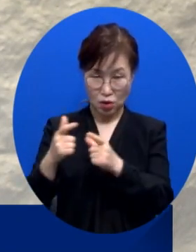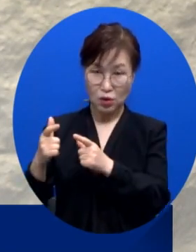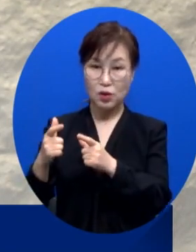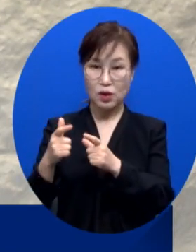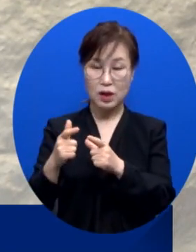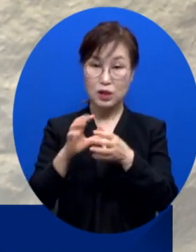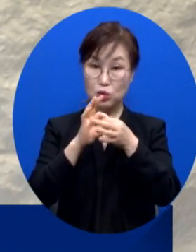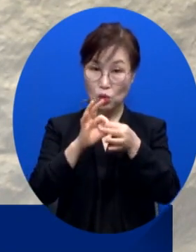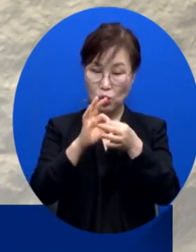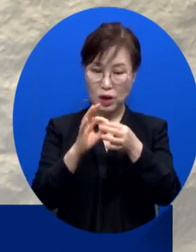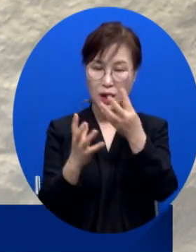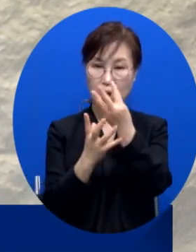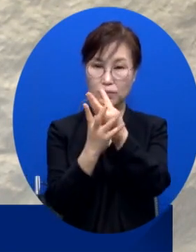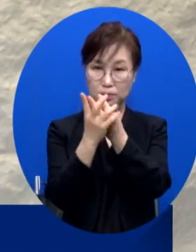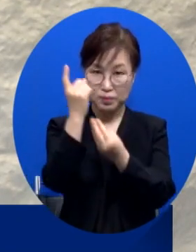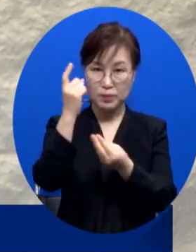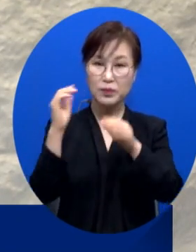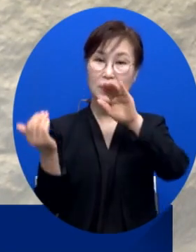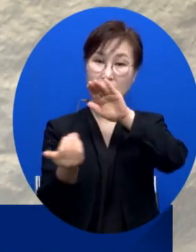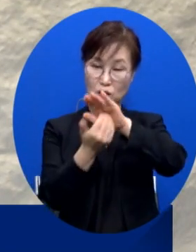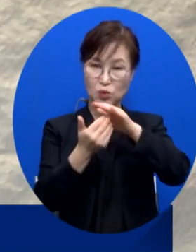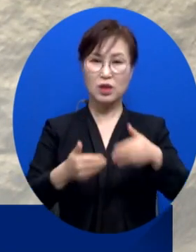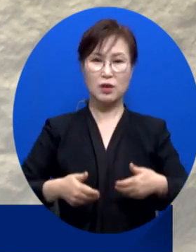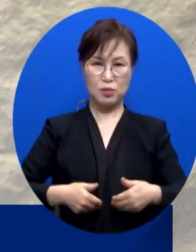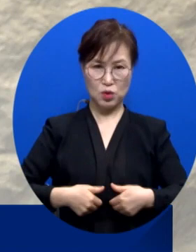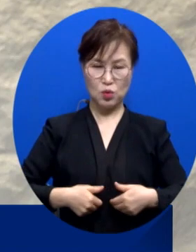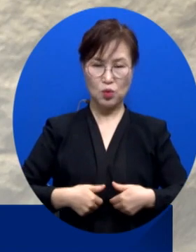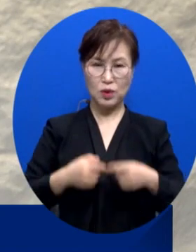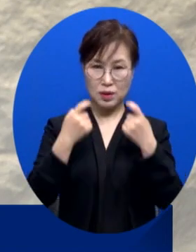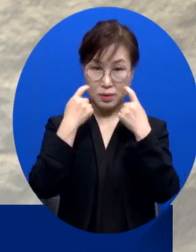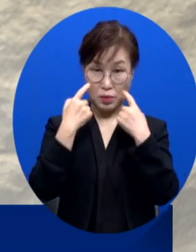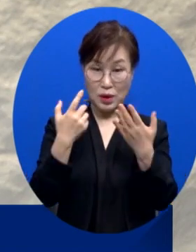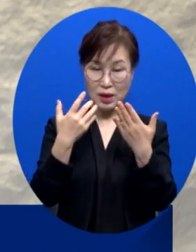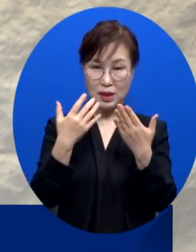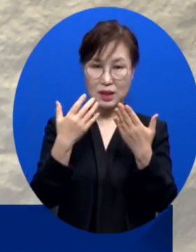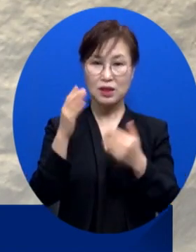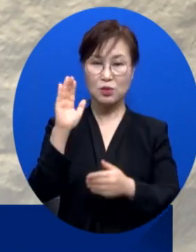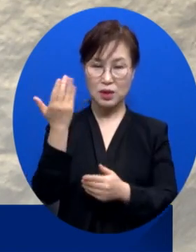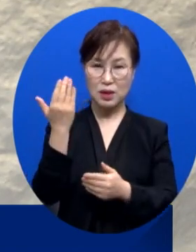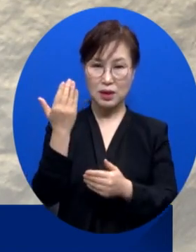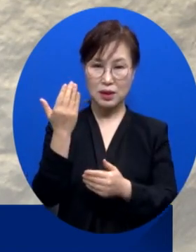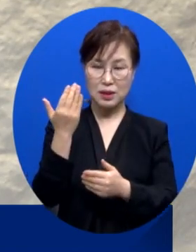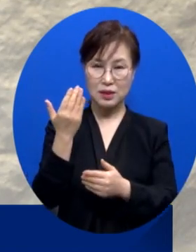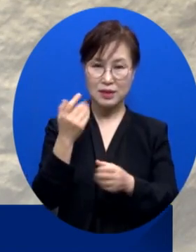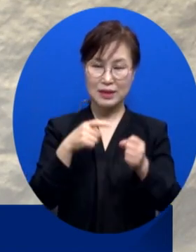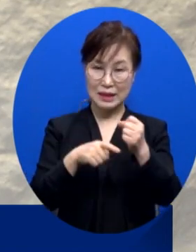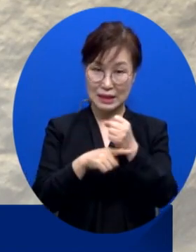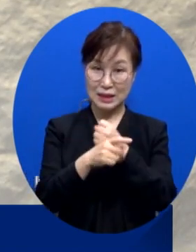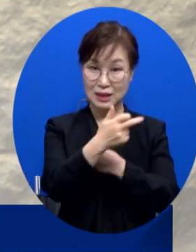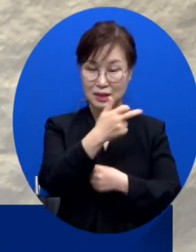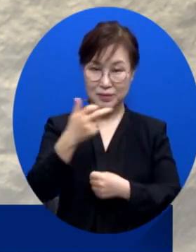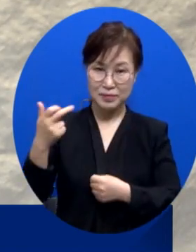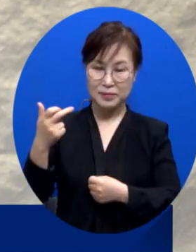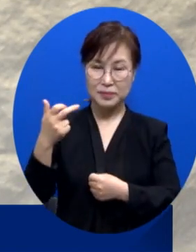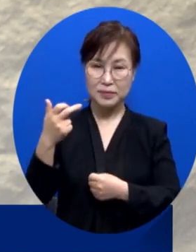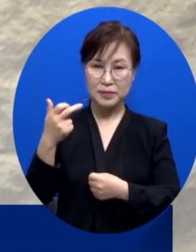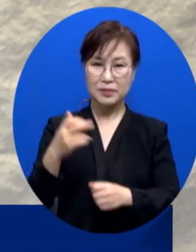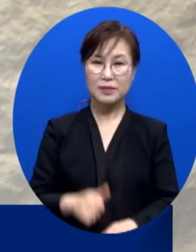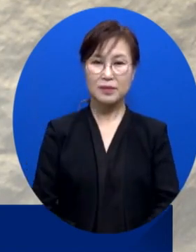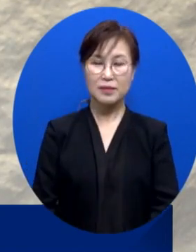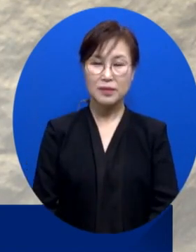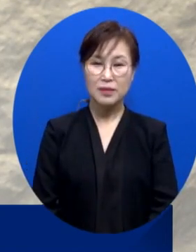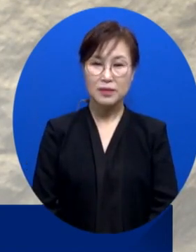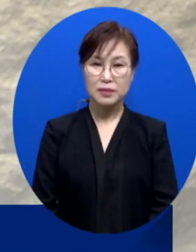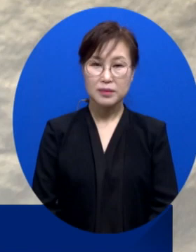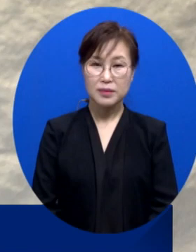속에서 하나를 이루어야 되겠다라는 점을 확인해 주었다는 점에서 상당히 의미가 크다. 역사적인 의미가 크다 하는